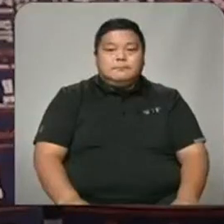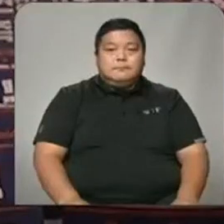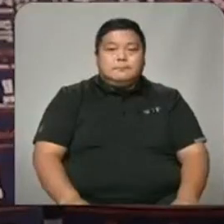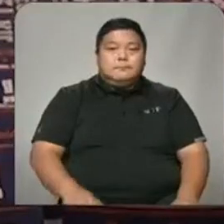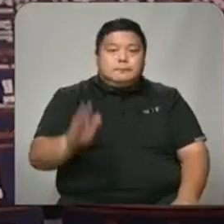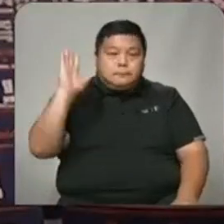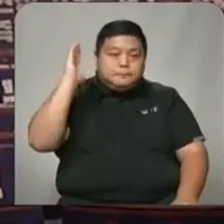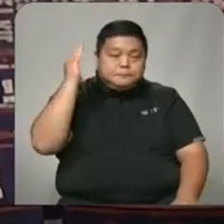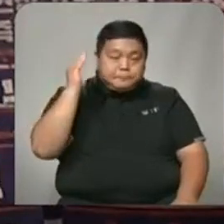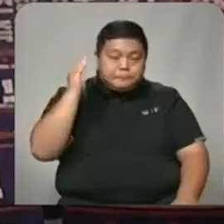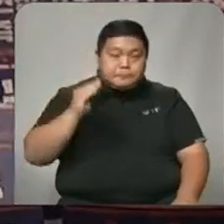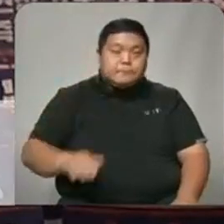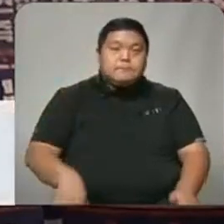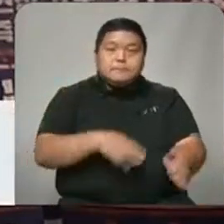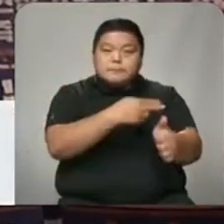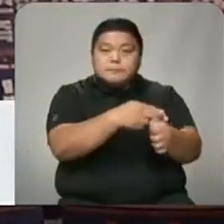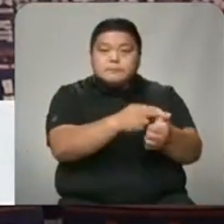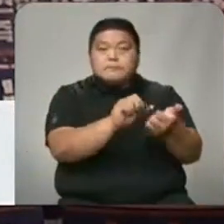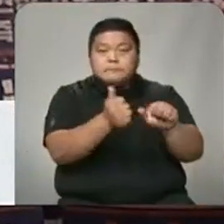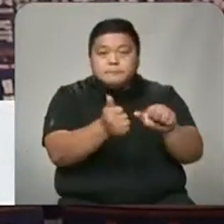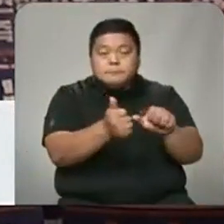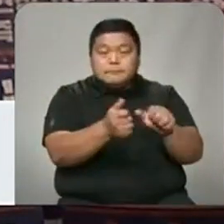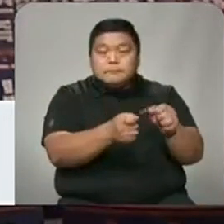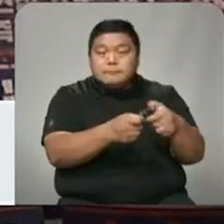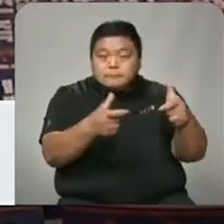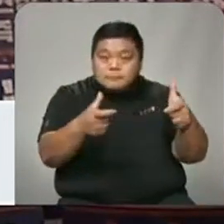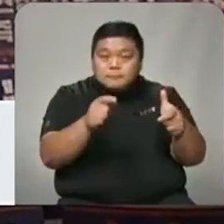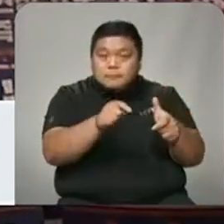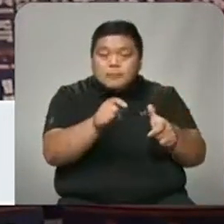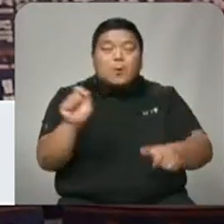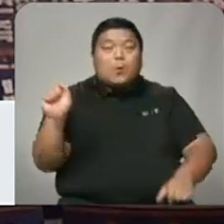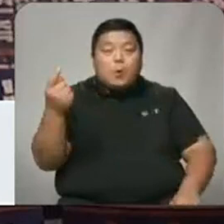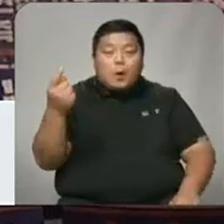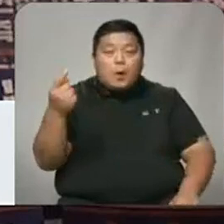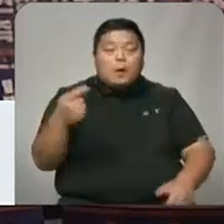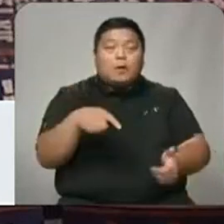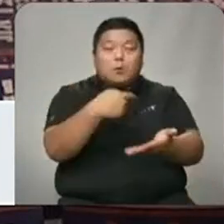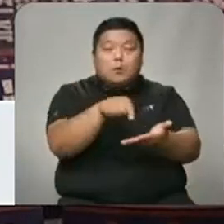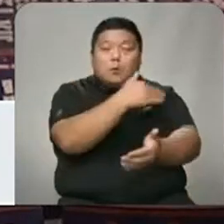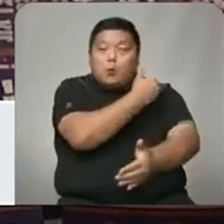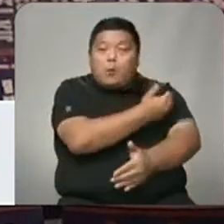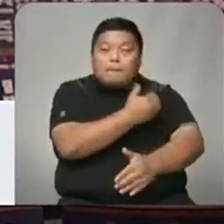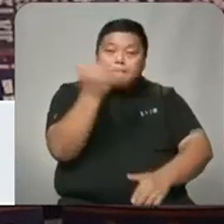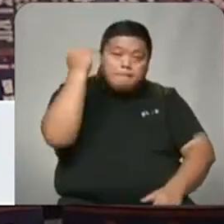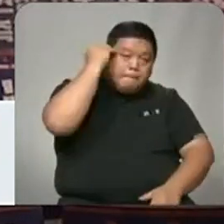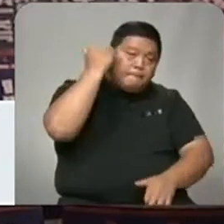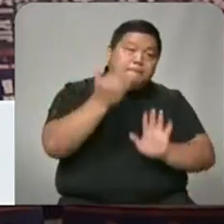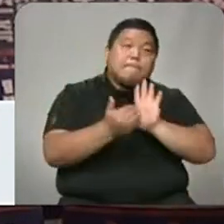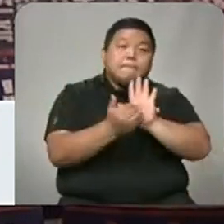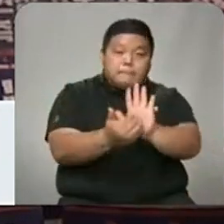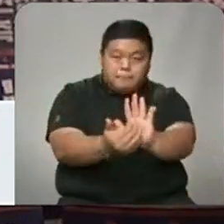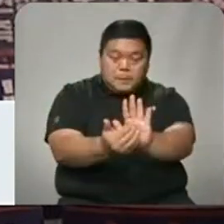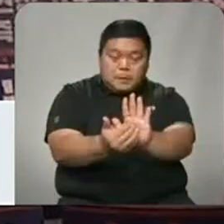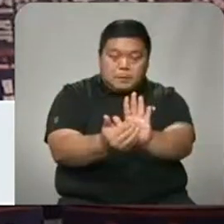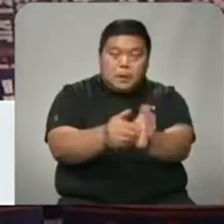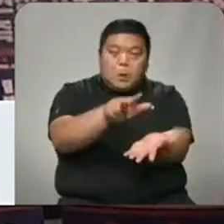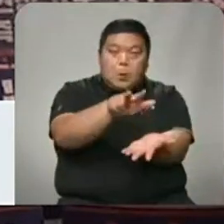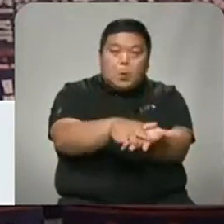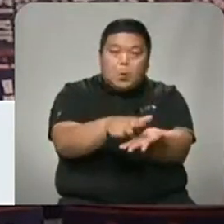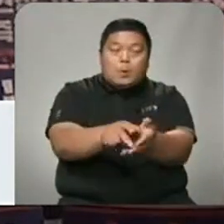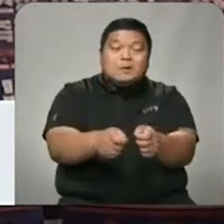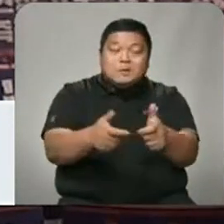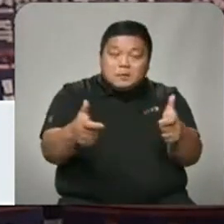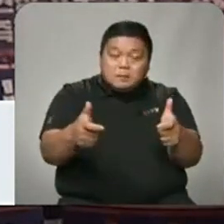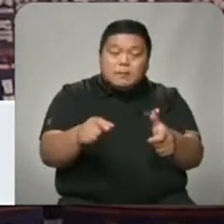최근 이딴 교사 사망의 주요 원인으로 지목되는 교권 침해를 막기 위해 관련 조례가 있더라 발휘되고 있습니다 하지만